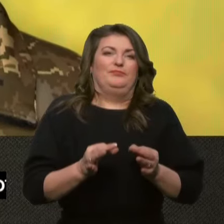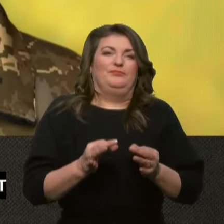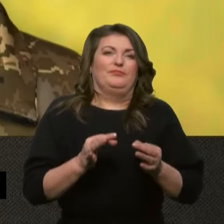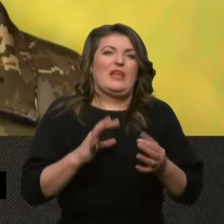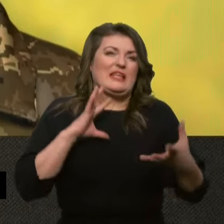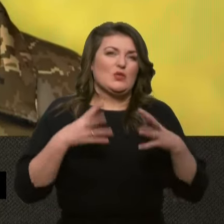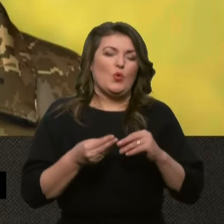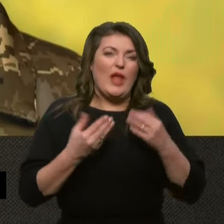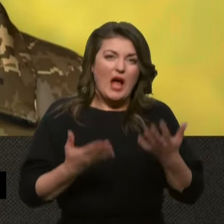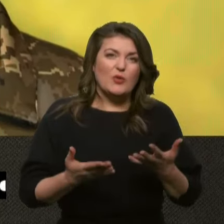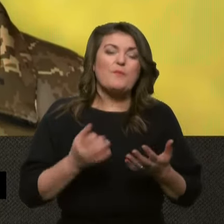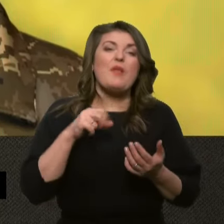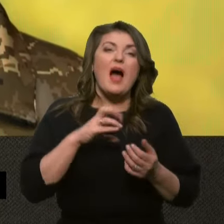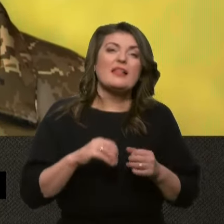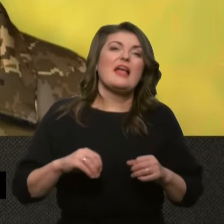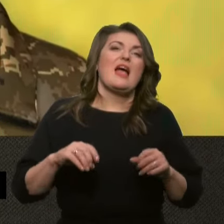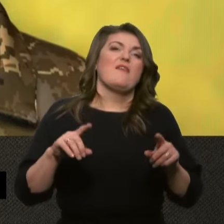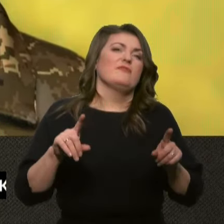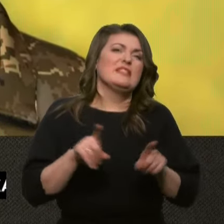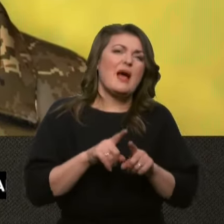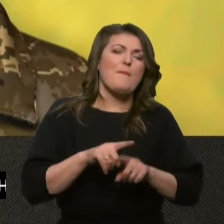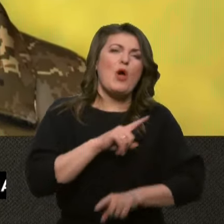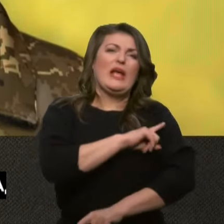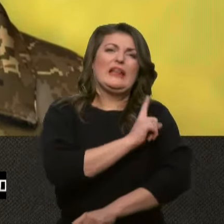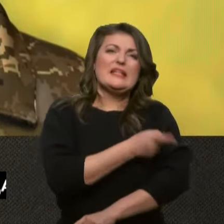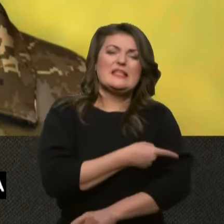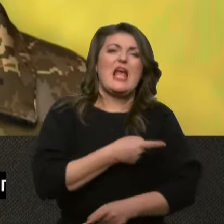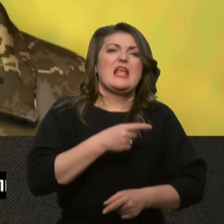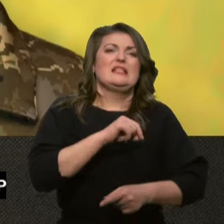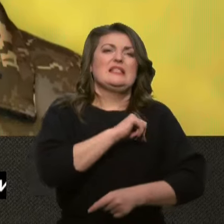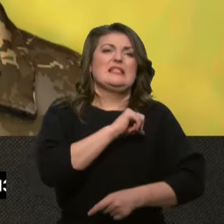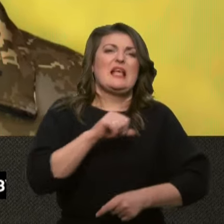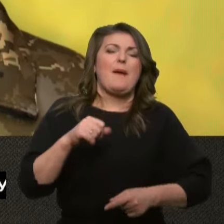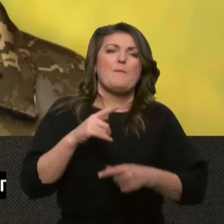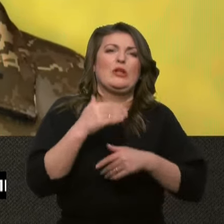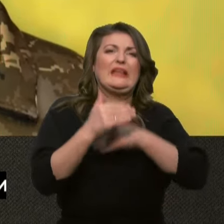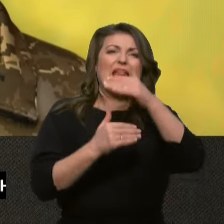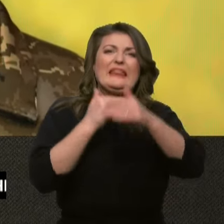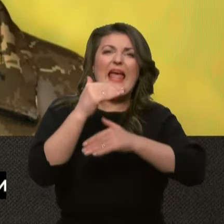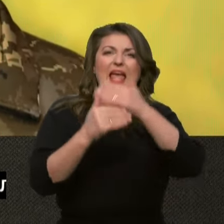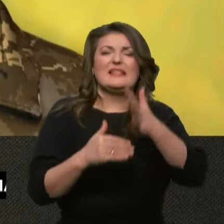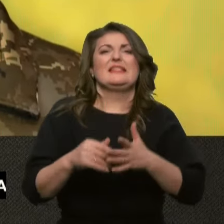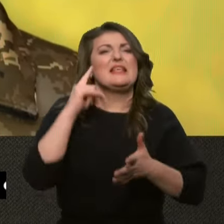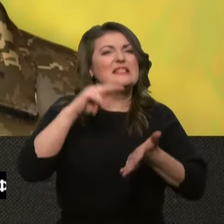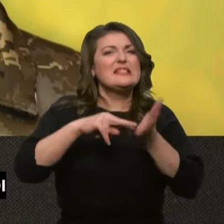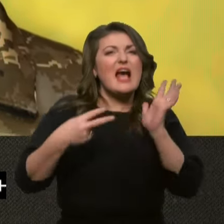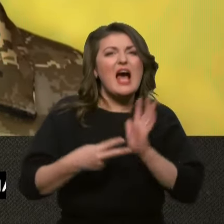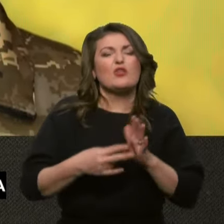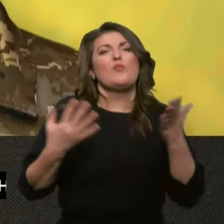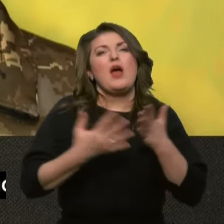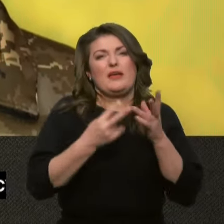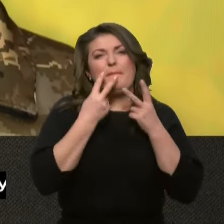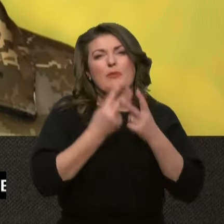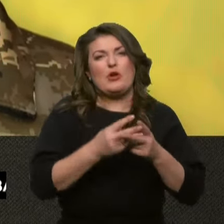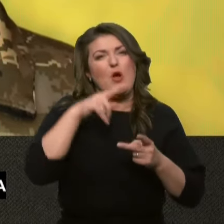результату. От і, але самої інтенсивності, самої тенденції, самого, скажімо, задуму, який